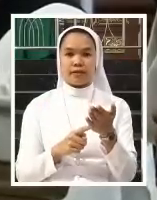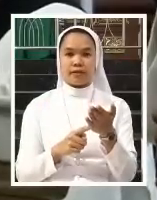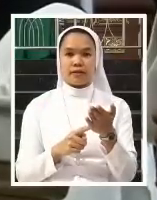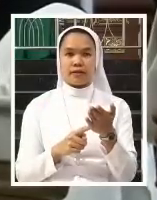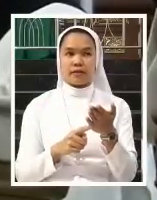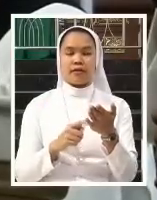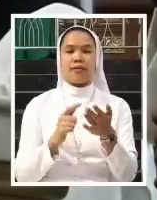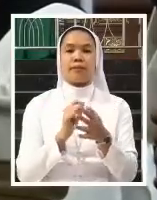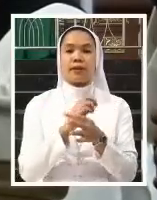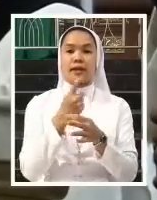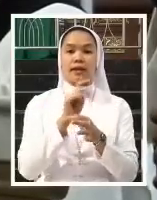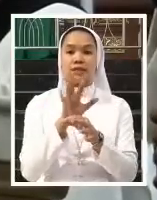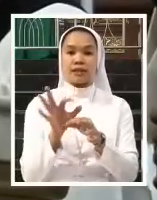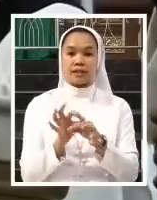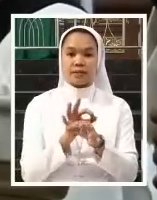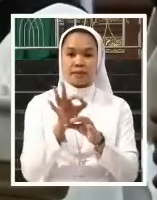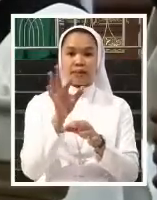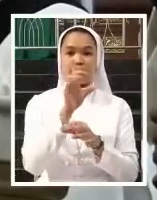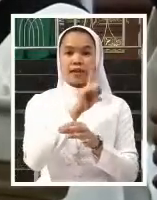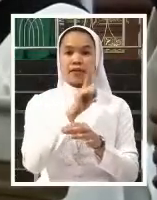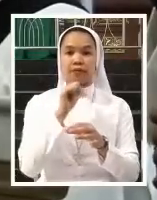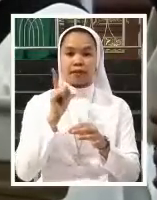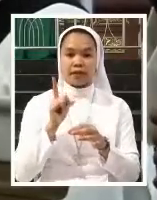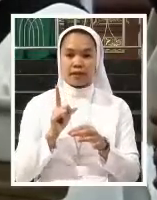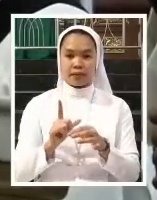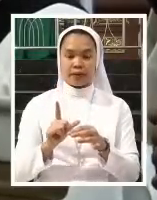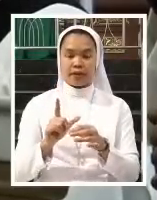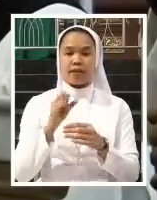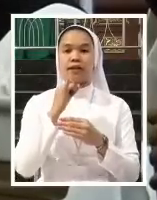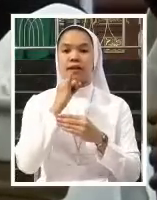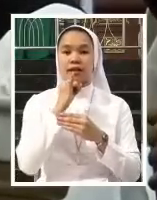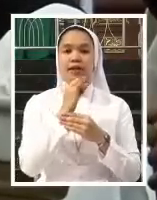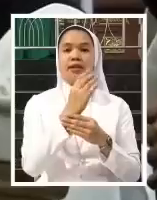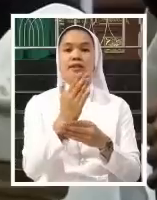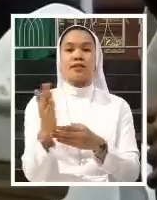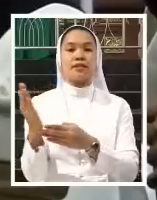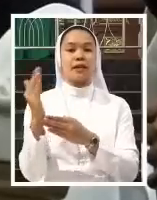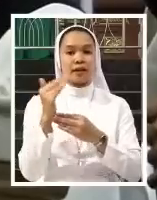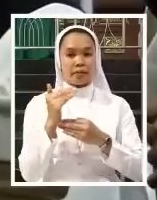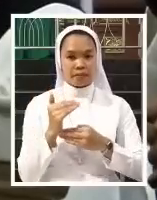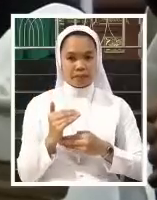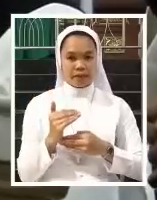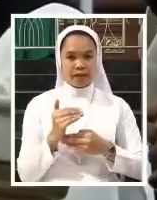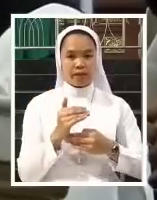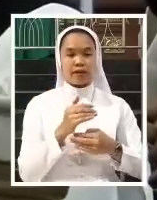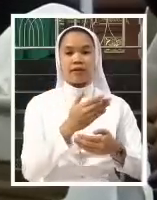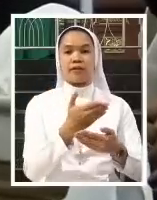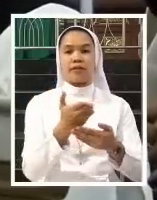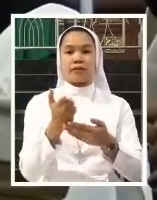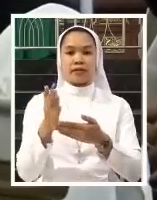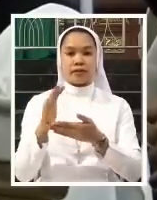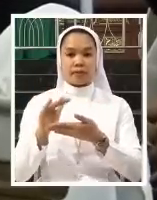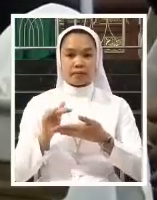An Espiritu kan kagurangnan nasa ibabaw ko,